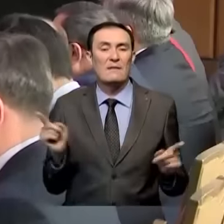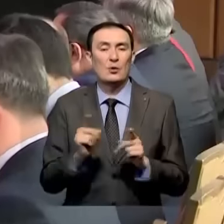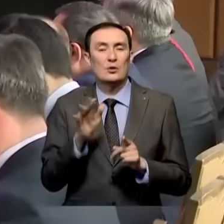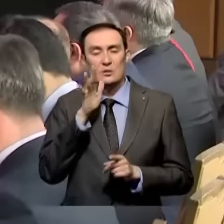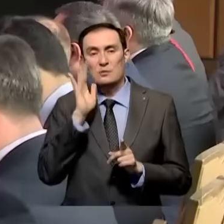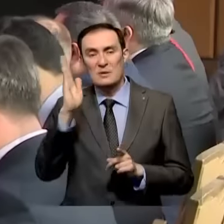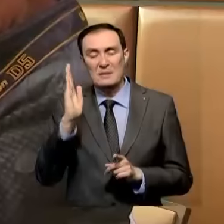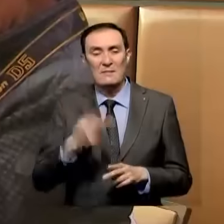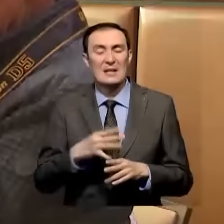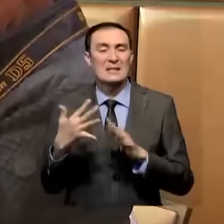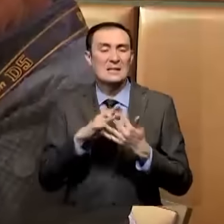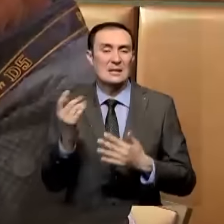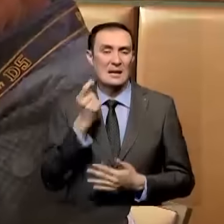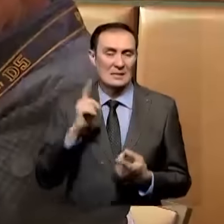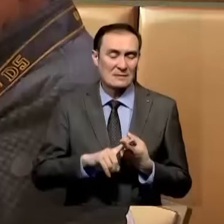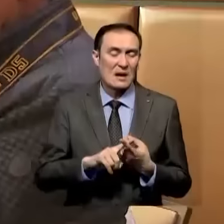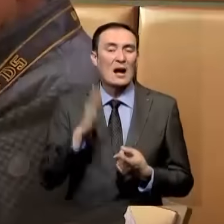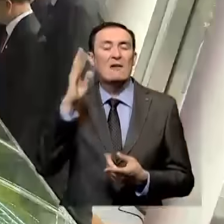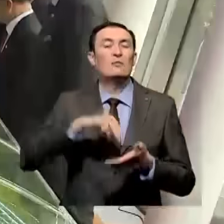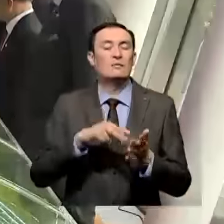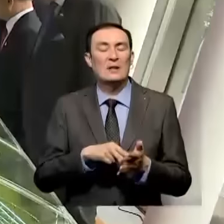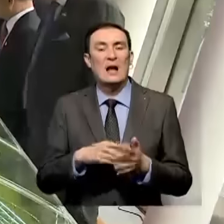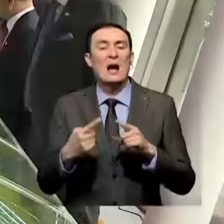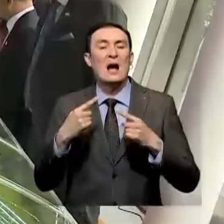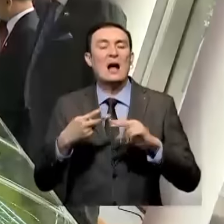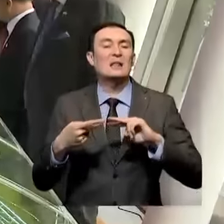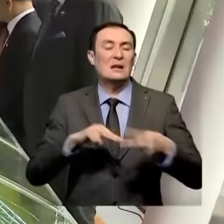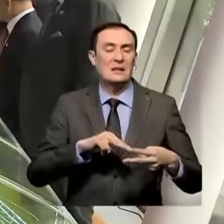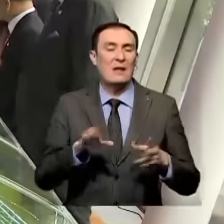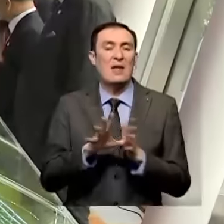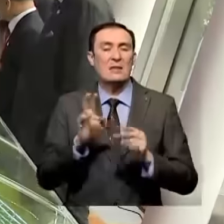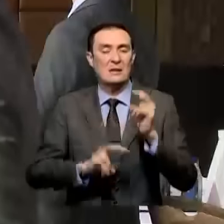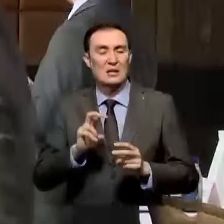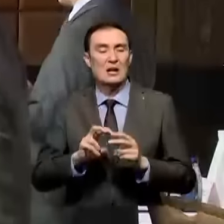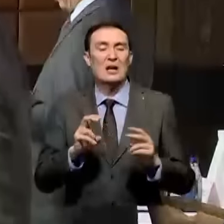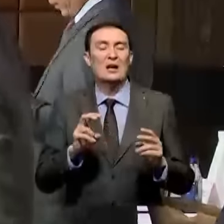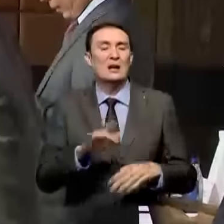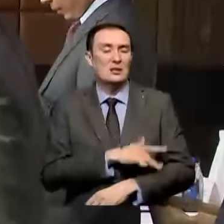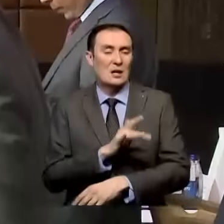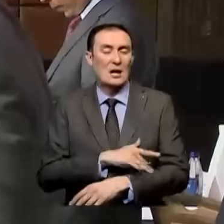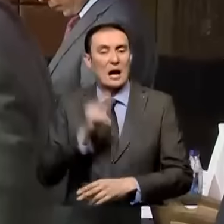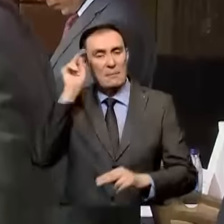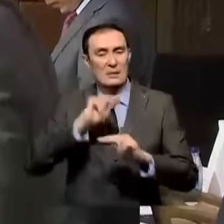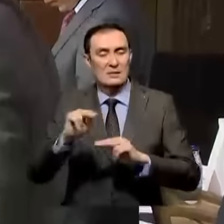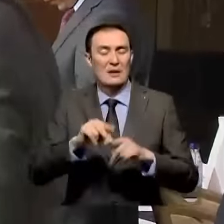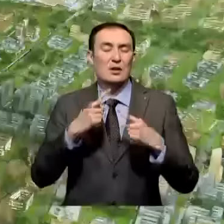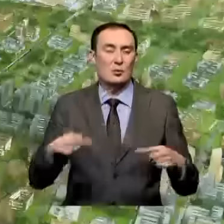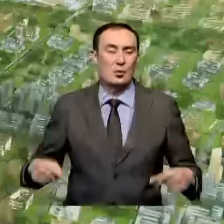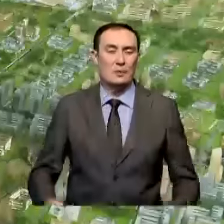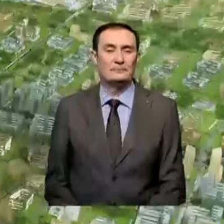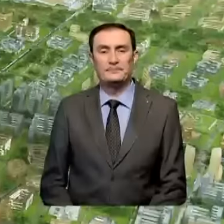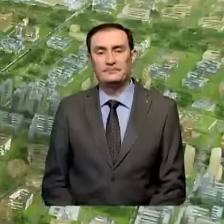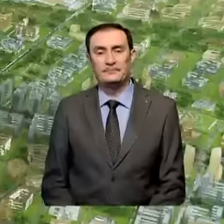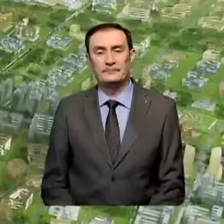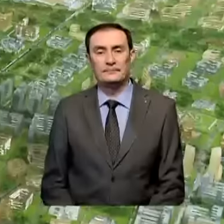краткосрочной перспективе это сельское хозяйство, в долгосрочной – альтернативная энергетика, ЖКХ, образование и многое другое. Григорий Беденко,